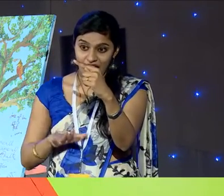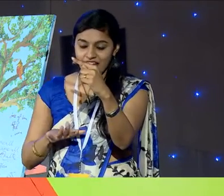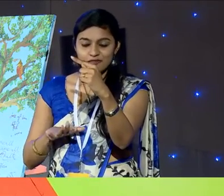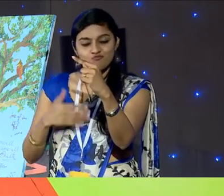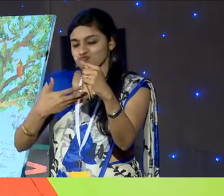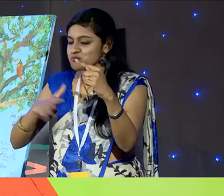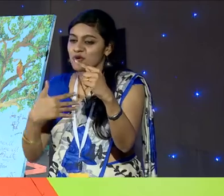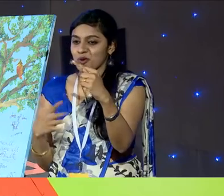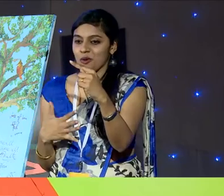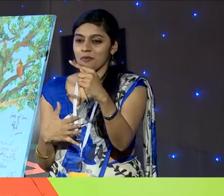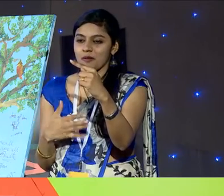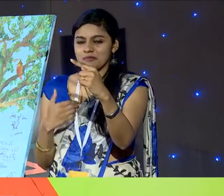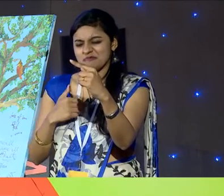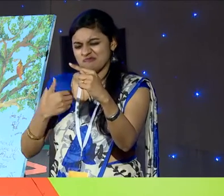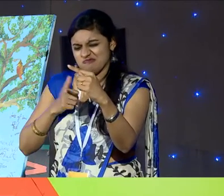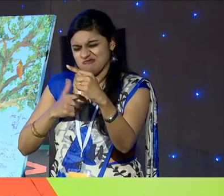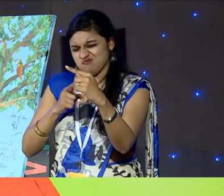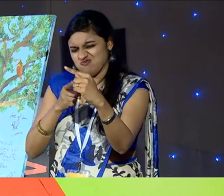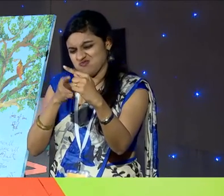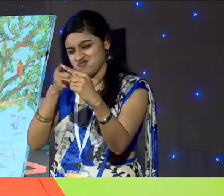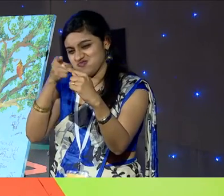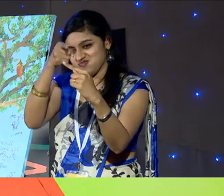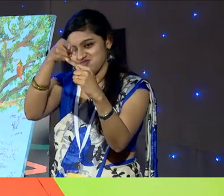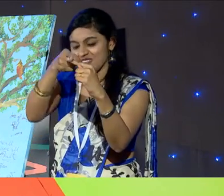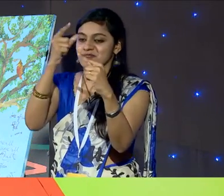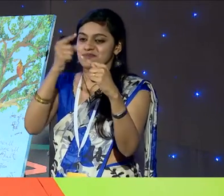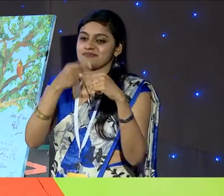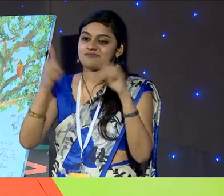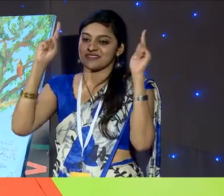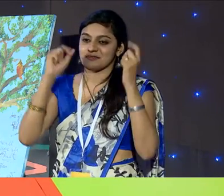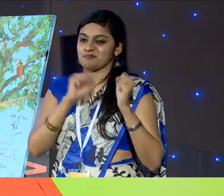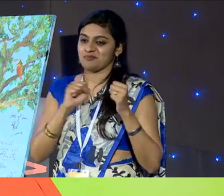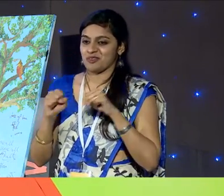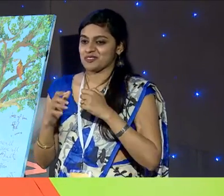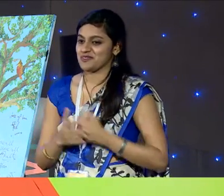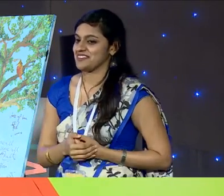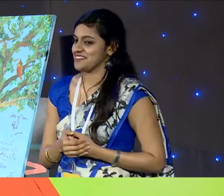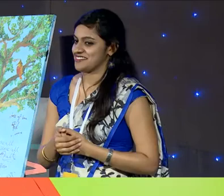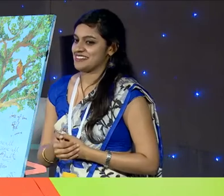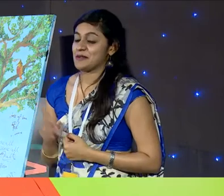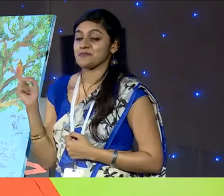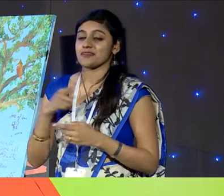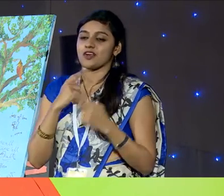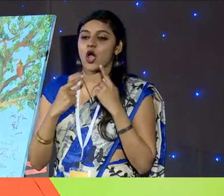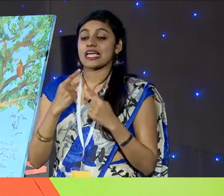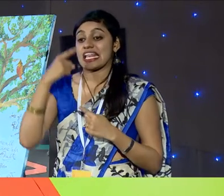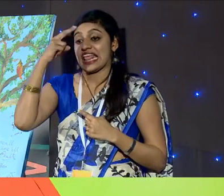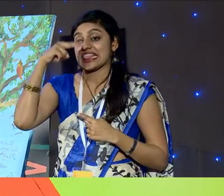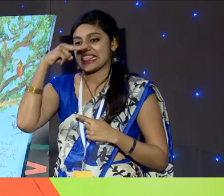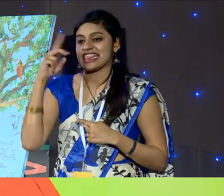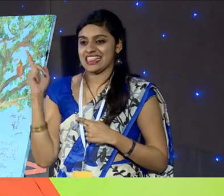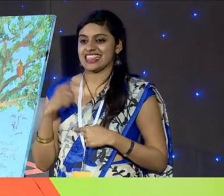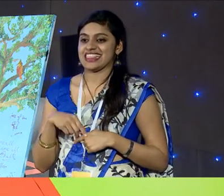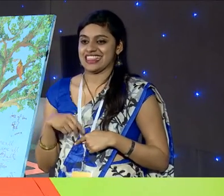ये जो अंध अपंग लाचार बेचारा ये जो शब्द है, ये जो अंध अपंग लाचार बेचारा शब्द